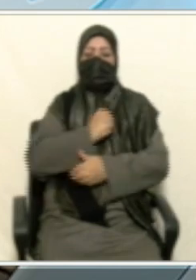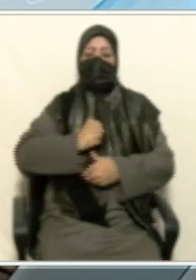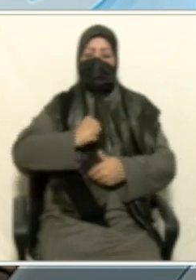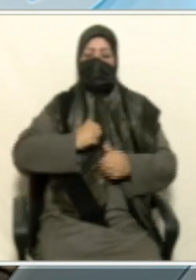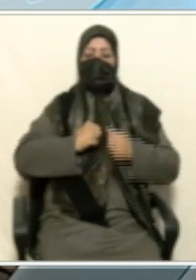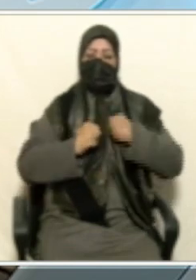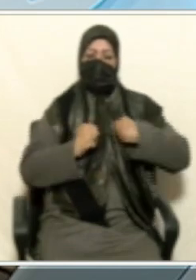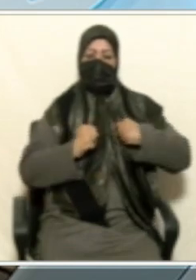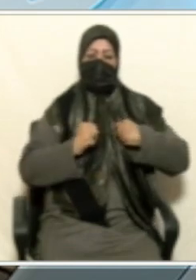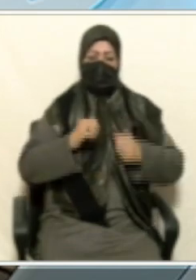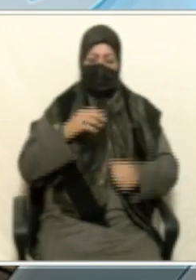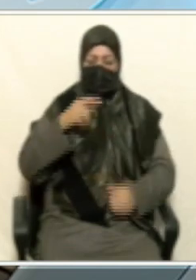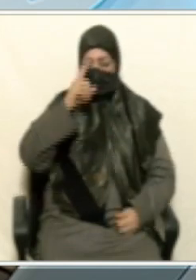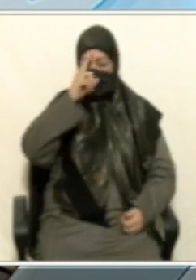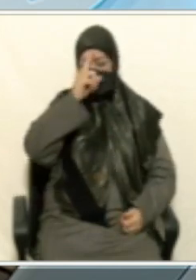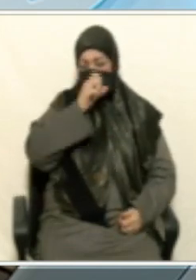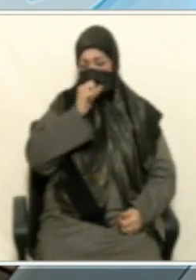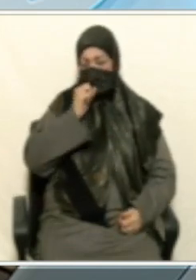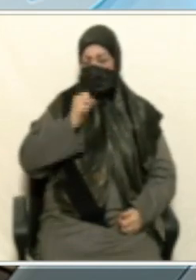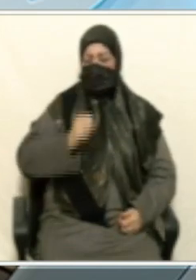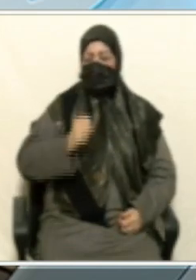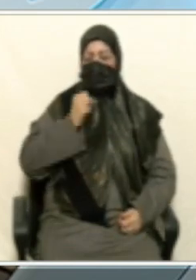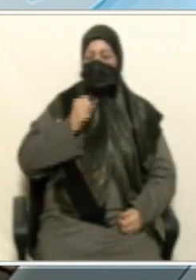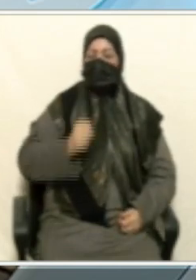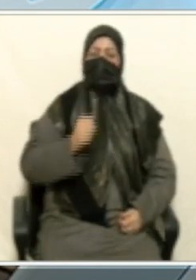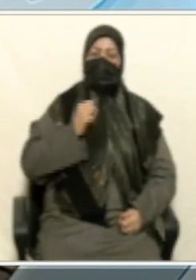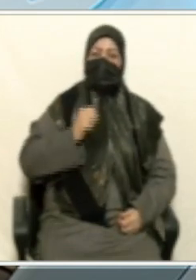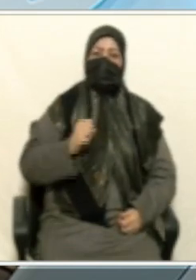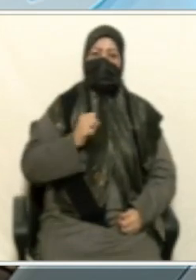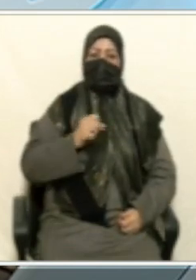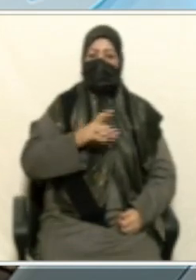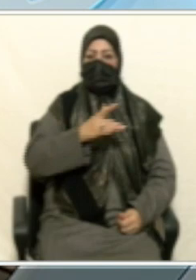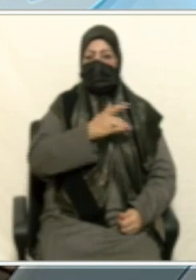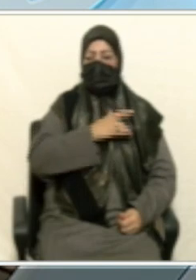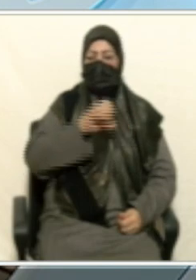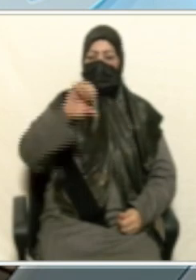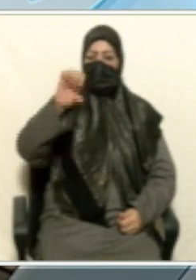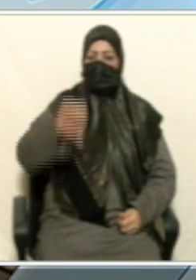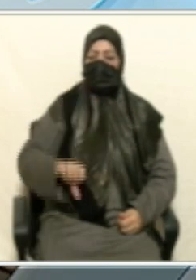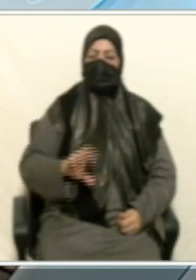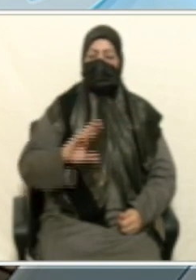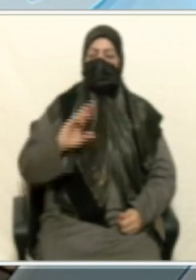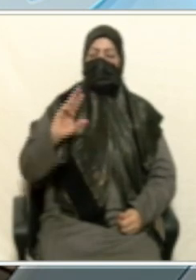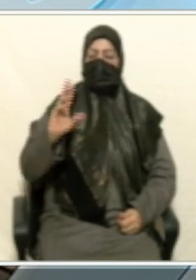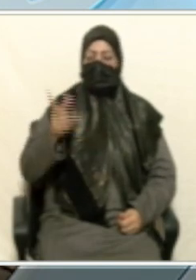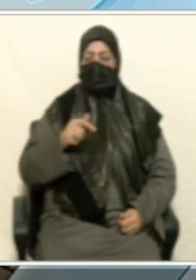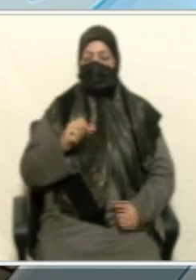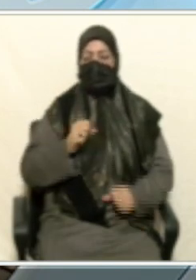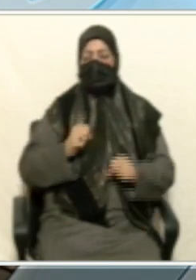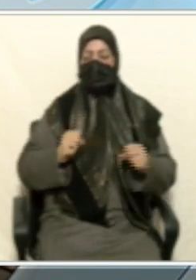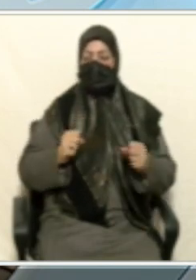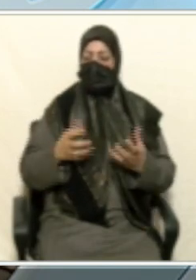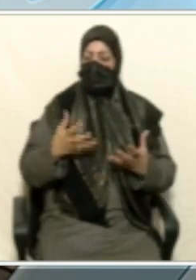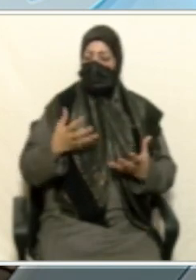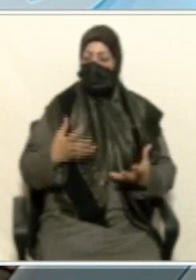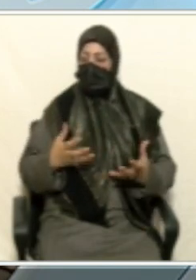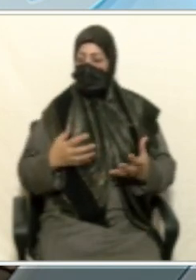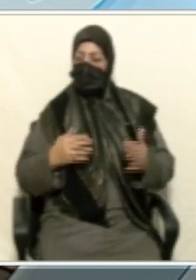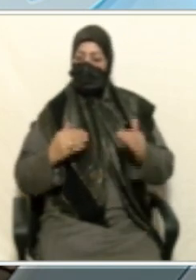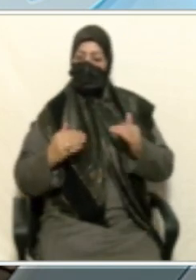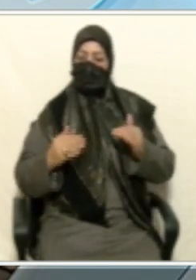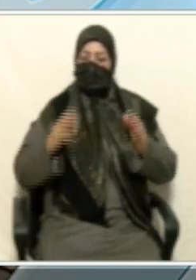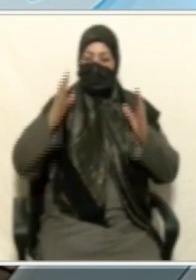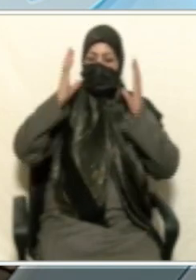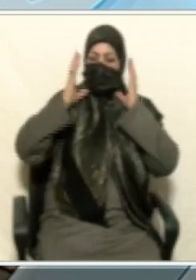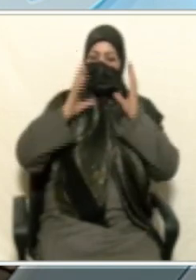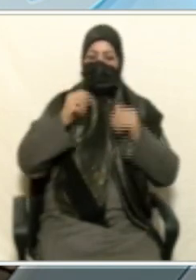من علامات الإيمان. الذي يميل مع صاحبه ويلين معه ويتحرك بحركته حتى لا يؤذيه، ذاك أكمل المؤمنين